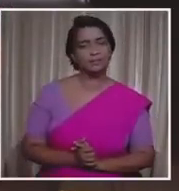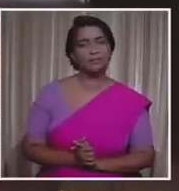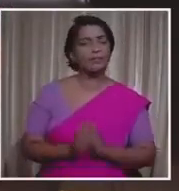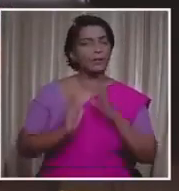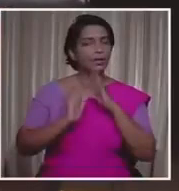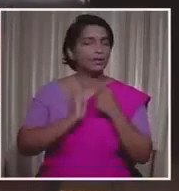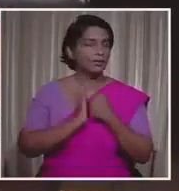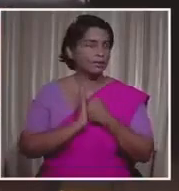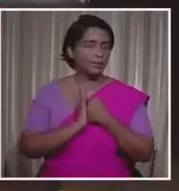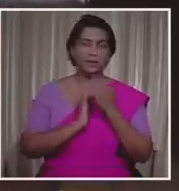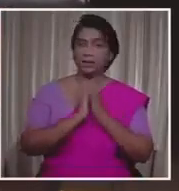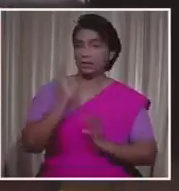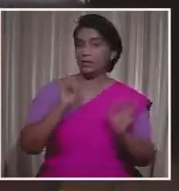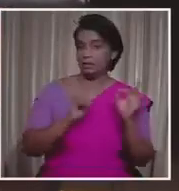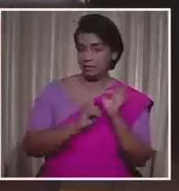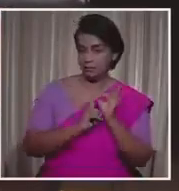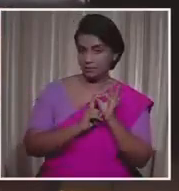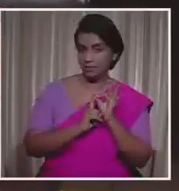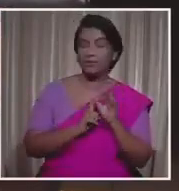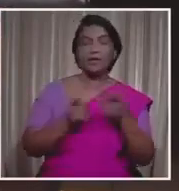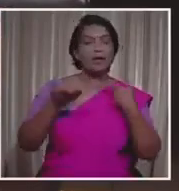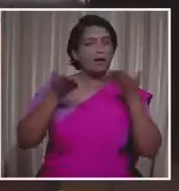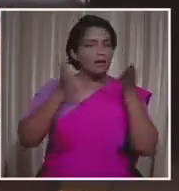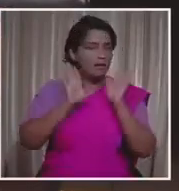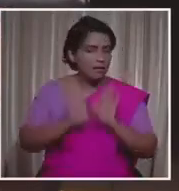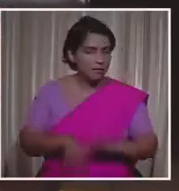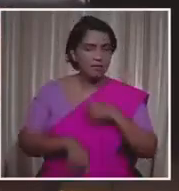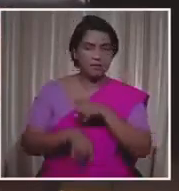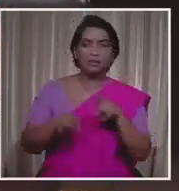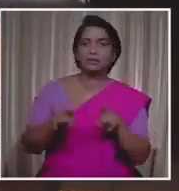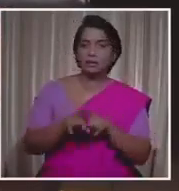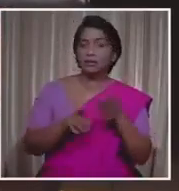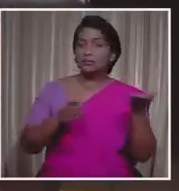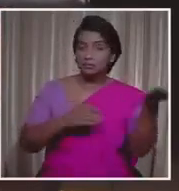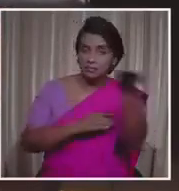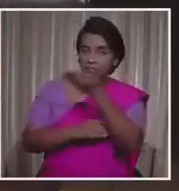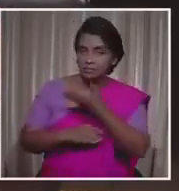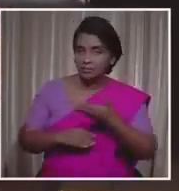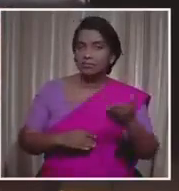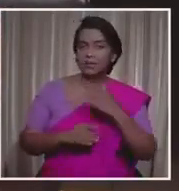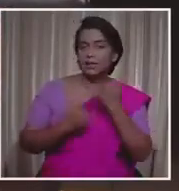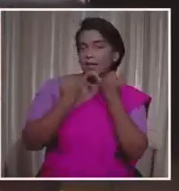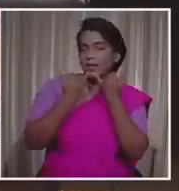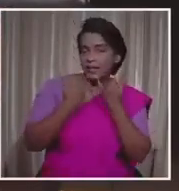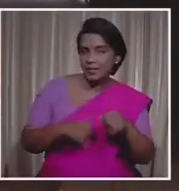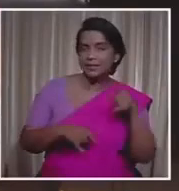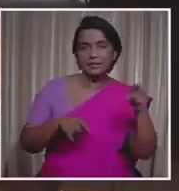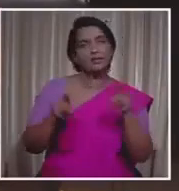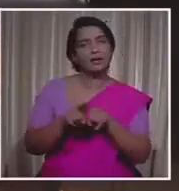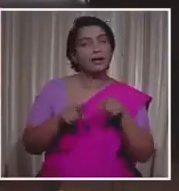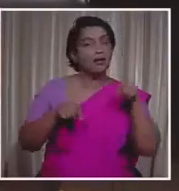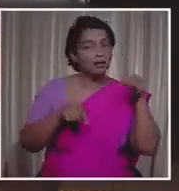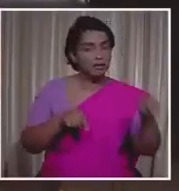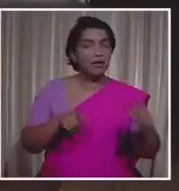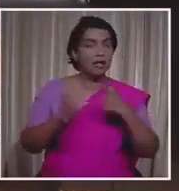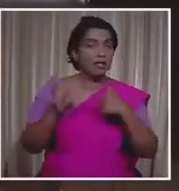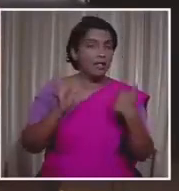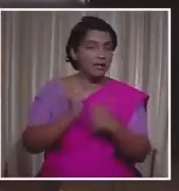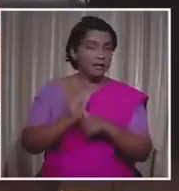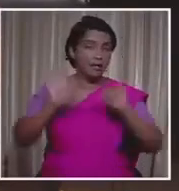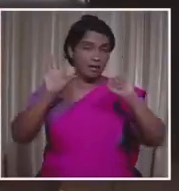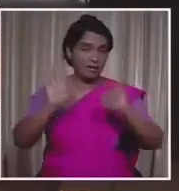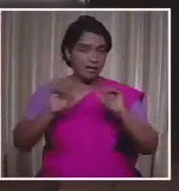ගරු මන්ත්‍රීවරුනි, අවසාන වශයෙන් ඔබතුමන්ලාගේ පහසුව පිණිස අදාළ පනතේ